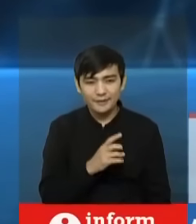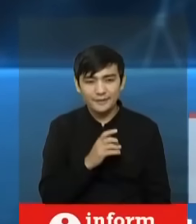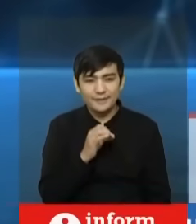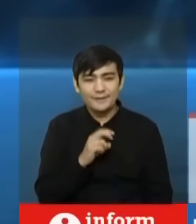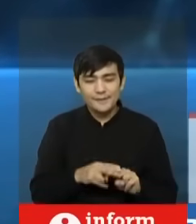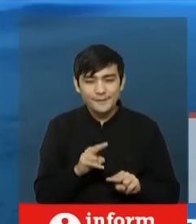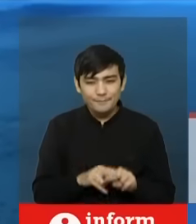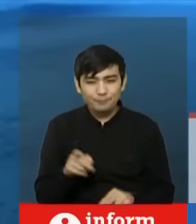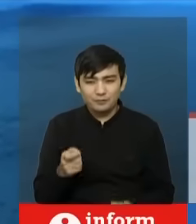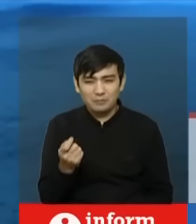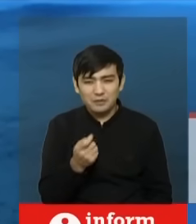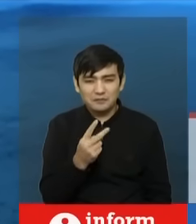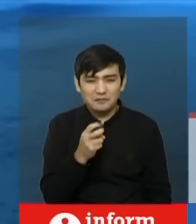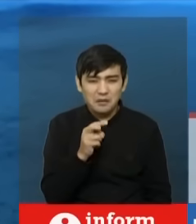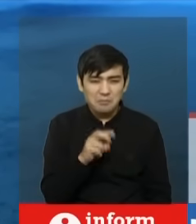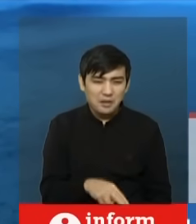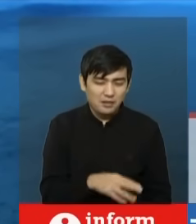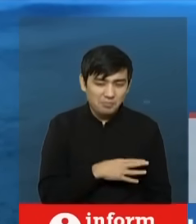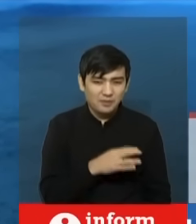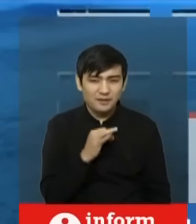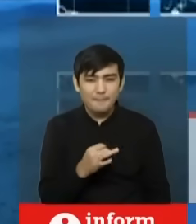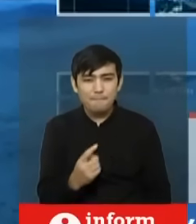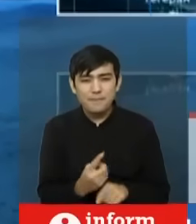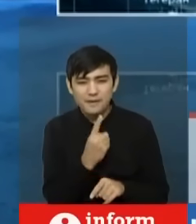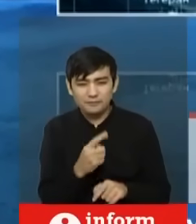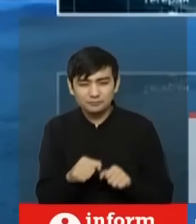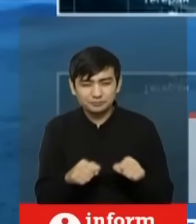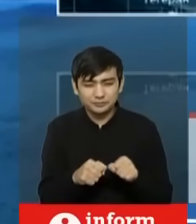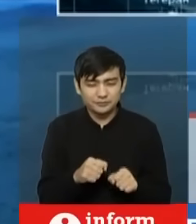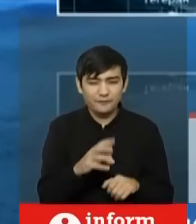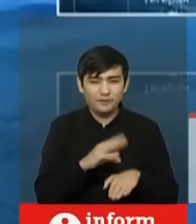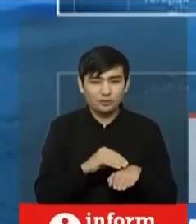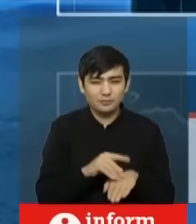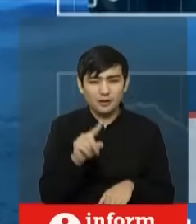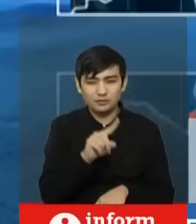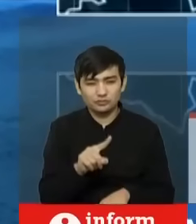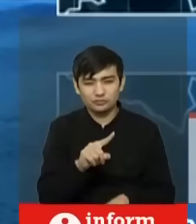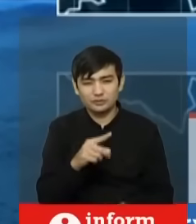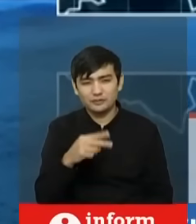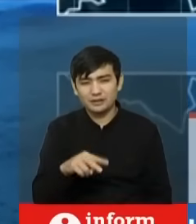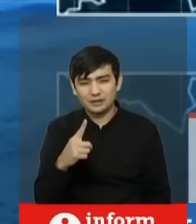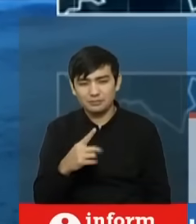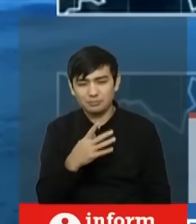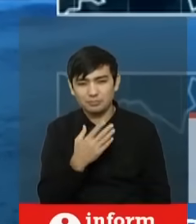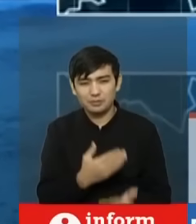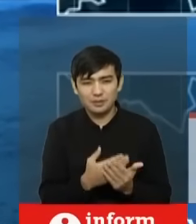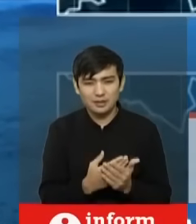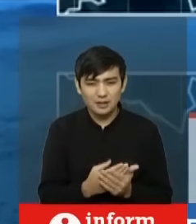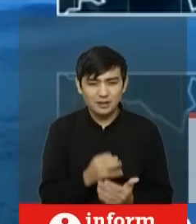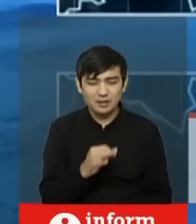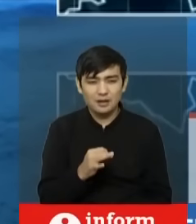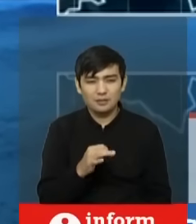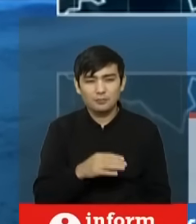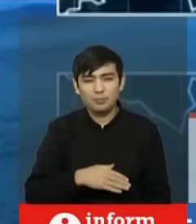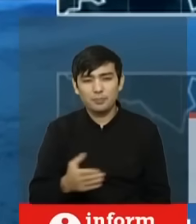Өйткені магнитудасы 2 балл деңгейінде болған. Ал алғашқы дерек түнгі сағат 1:21 кезінде мегаполистен оңтүстік бағытқа